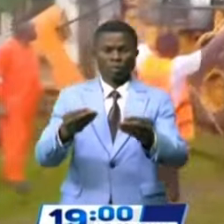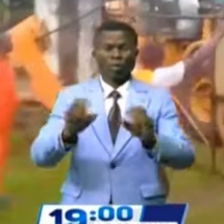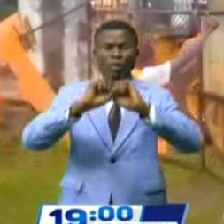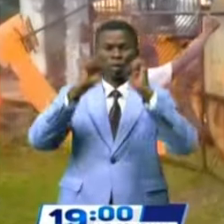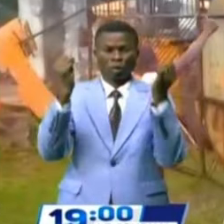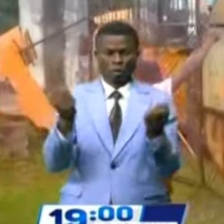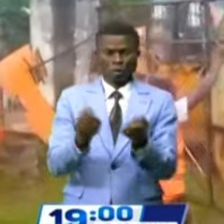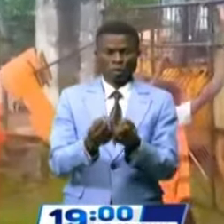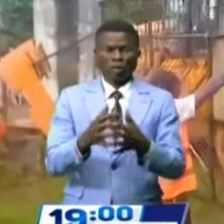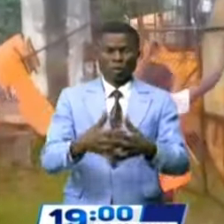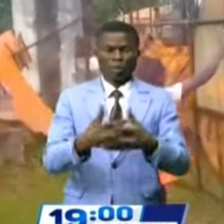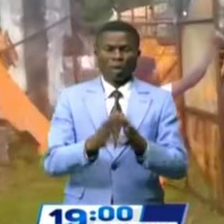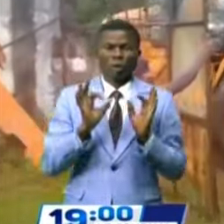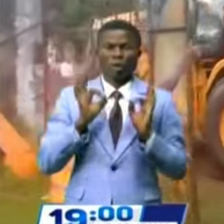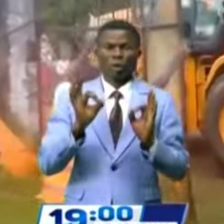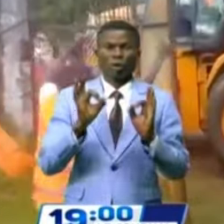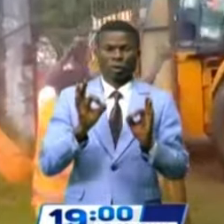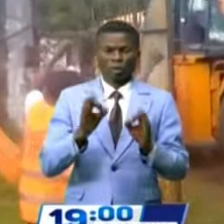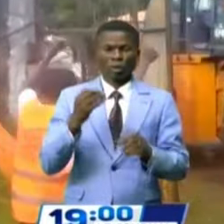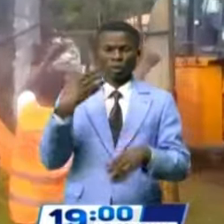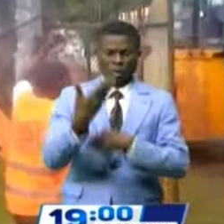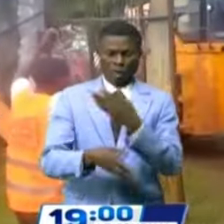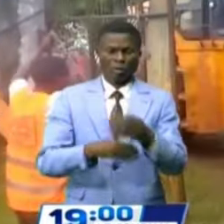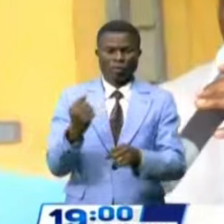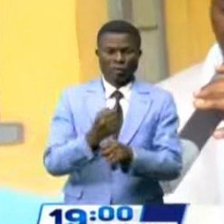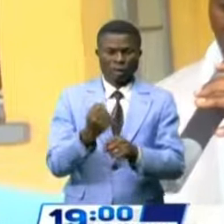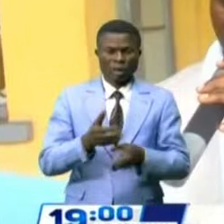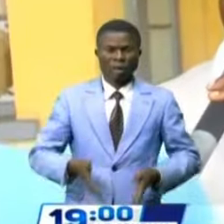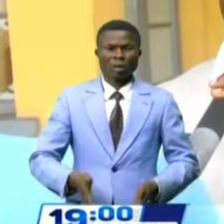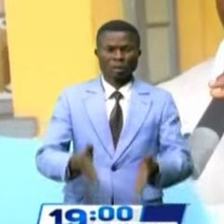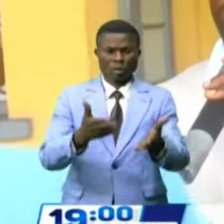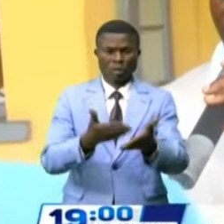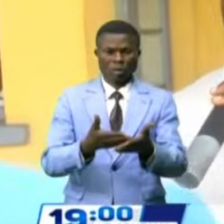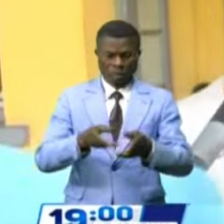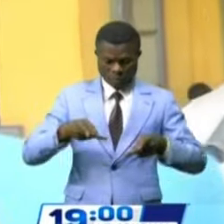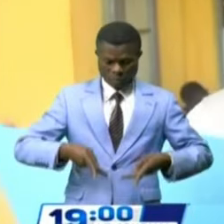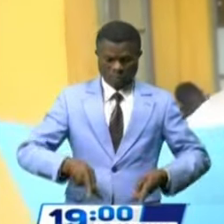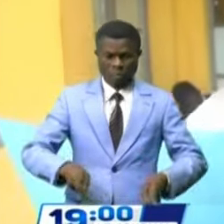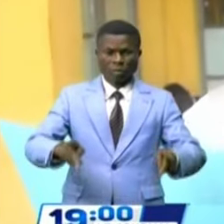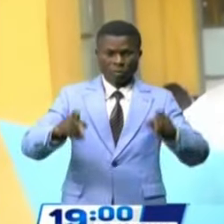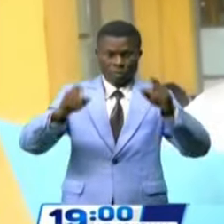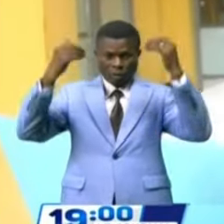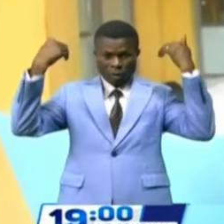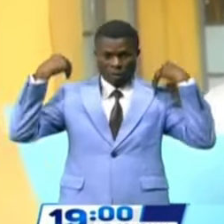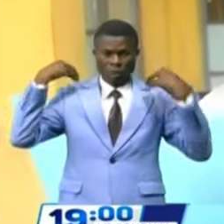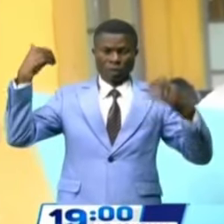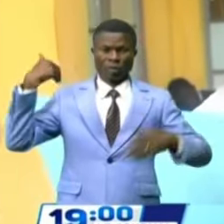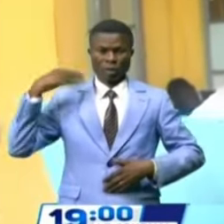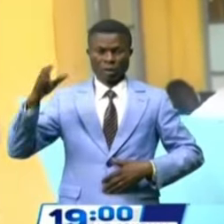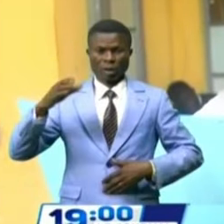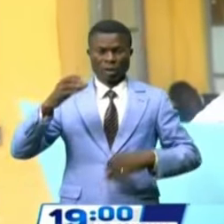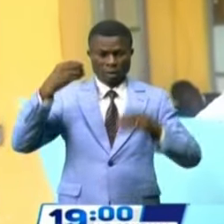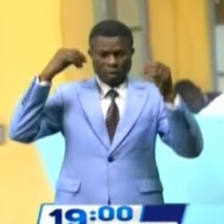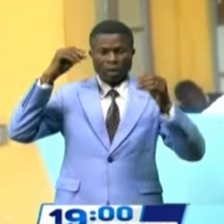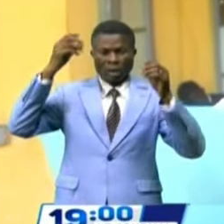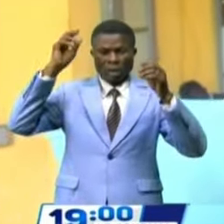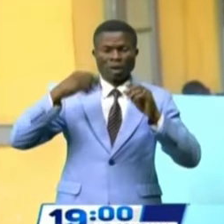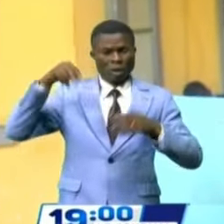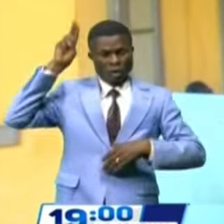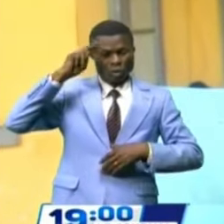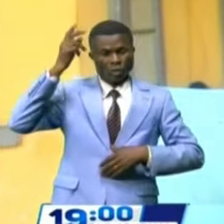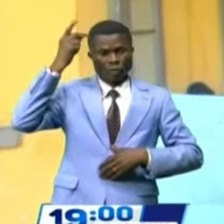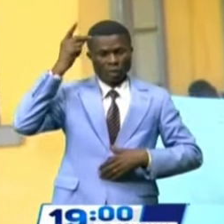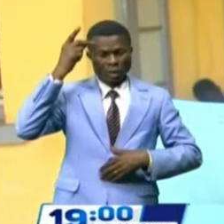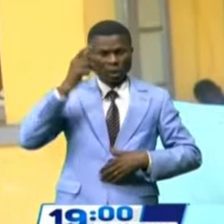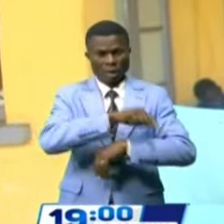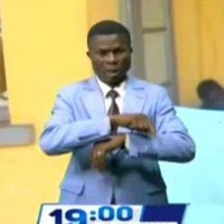route d'engins modernes d'exécution des travaux routiers. Sous l'impulsion du chef de l'État, le gouvernement central, à travers